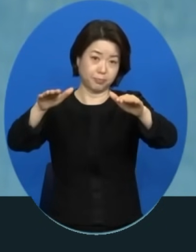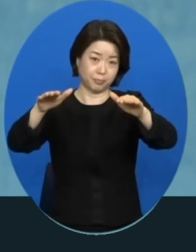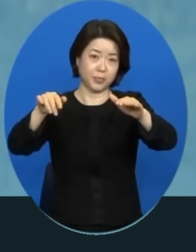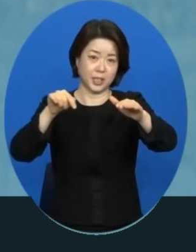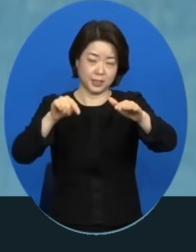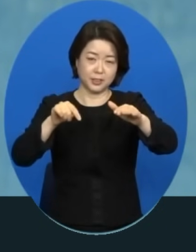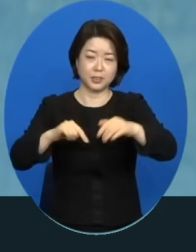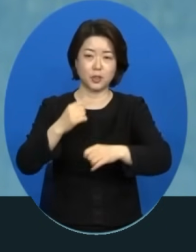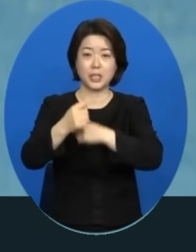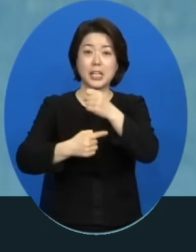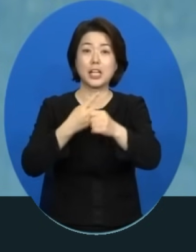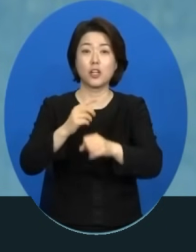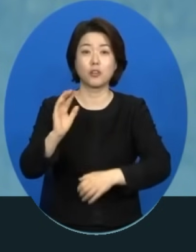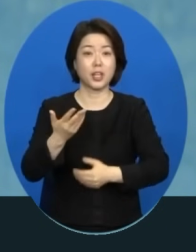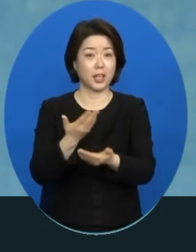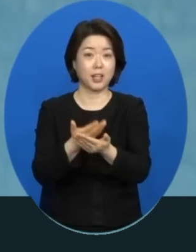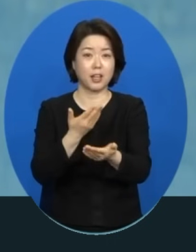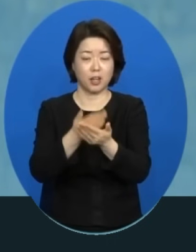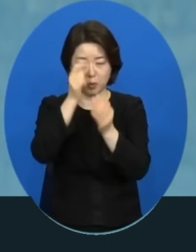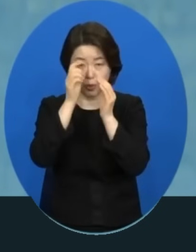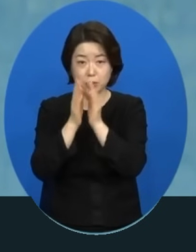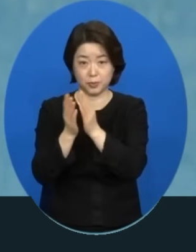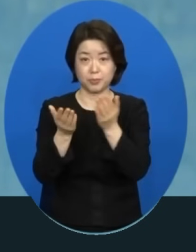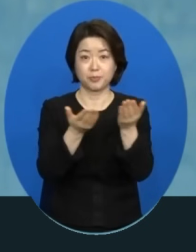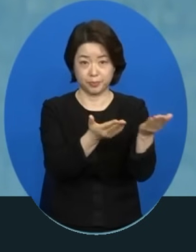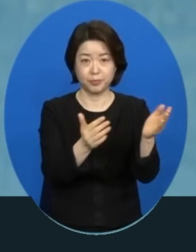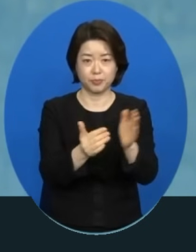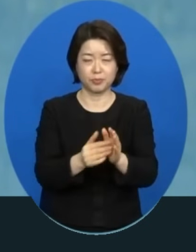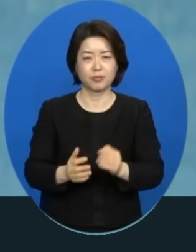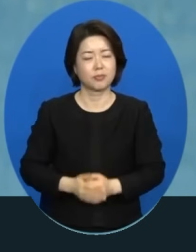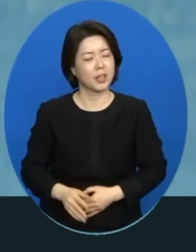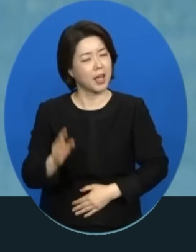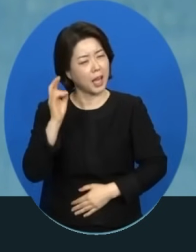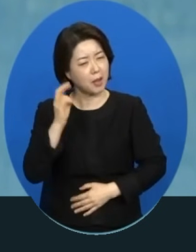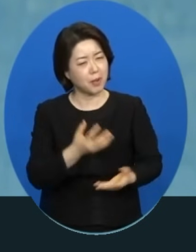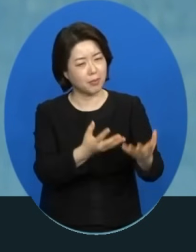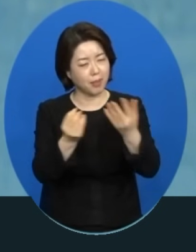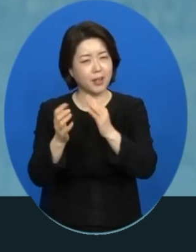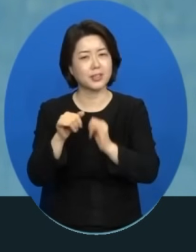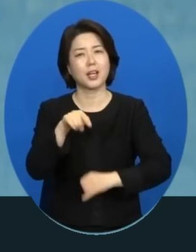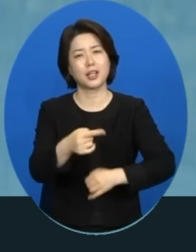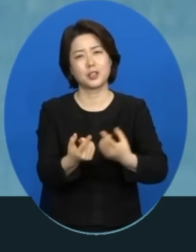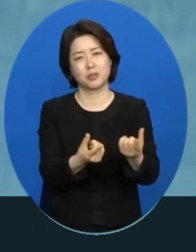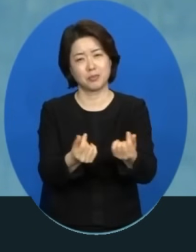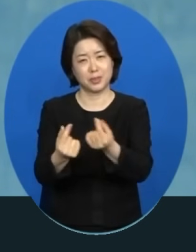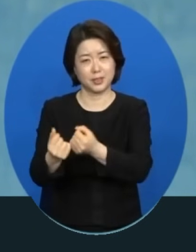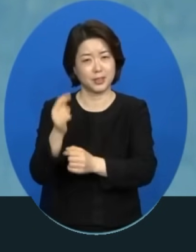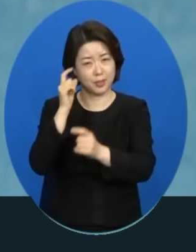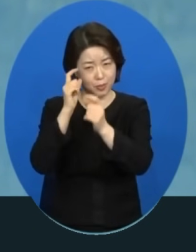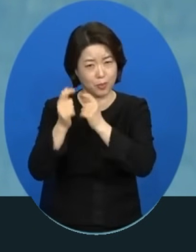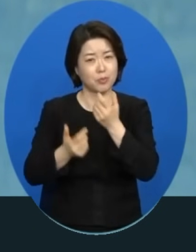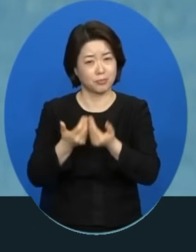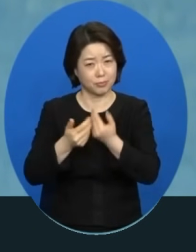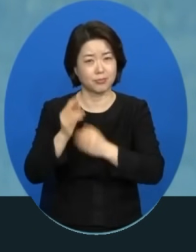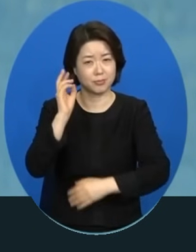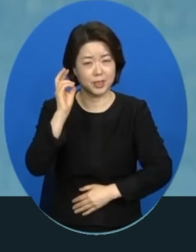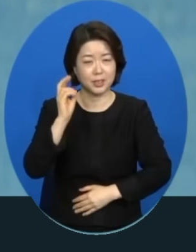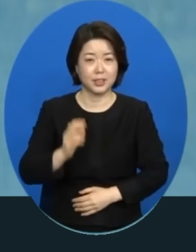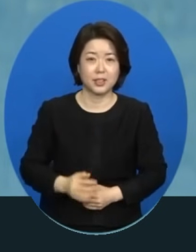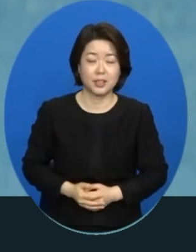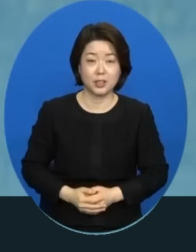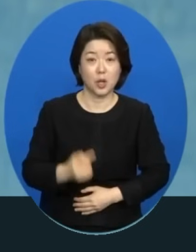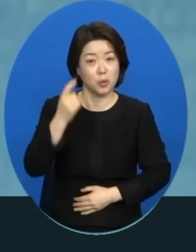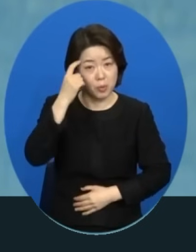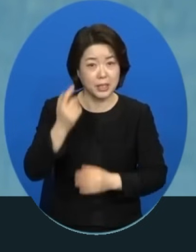자라가는 한 해가 되게 해달라고 그렇게 기도를 드렸습니다. 아마 많은 분들이 이러한 갈등이 있으실 것 같아요. 왜 이런 갈등이